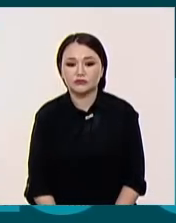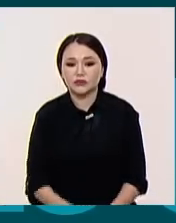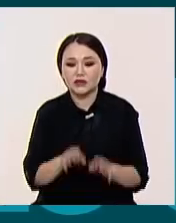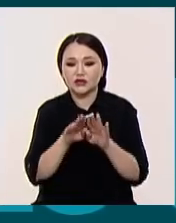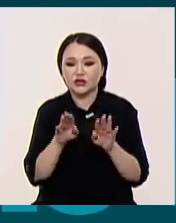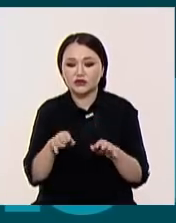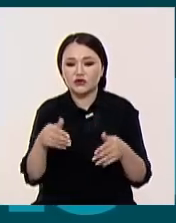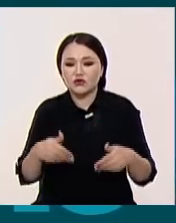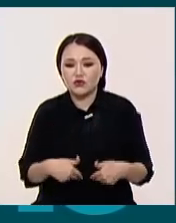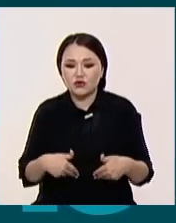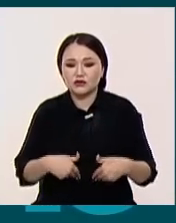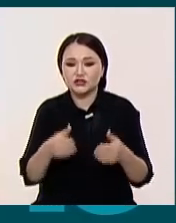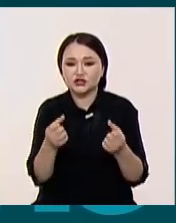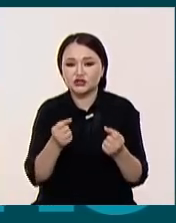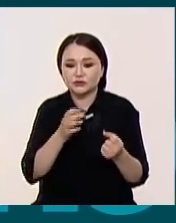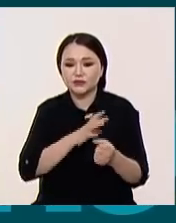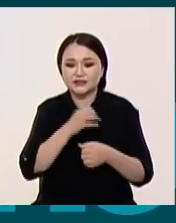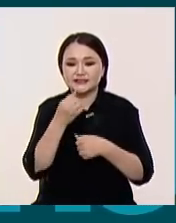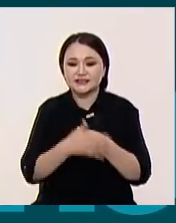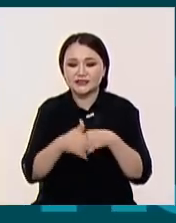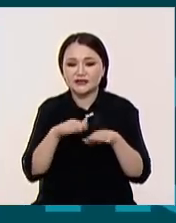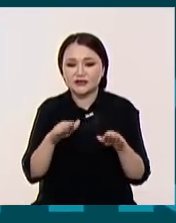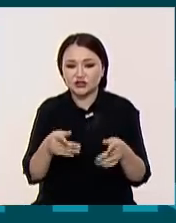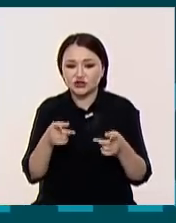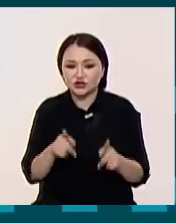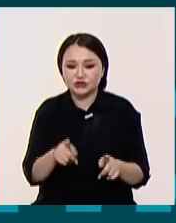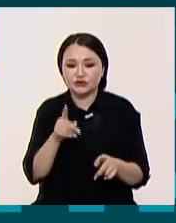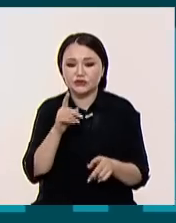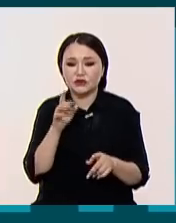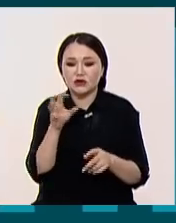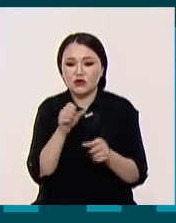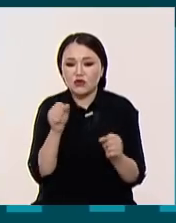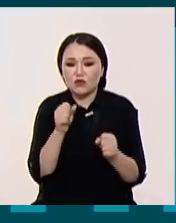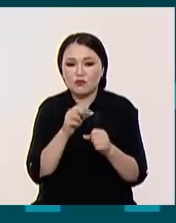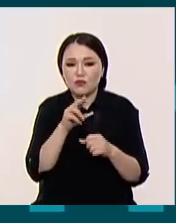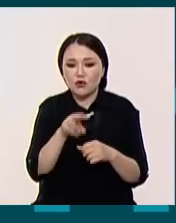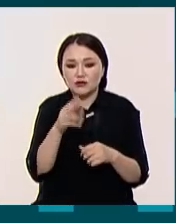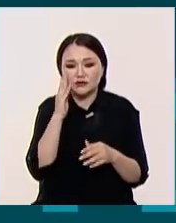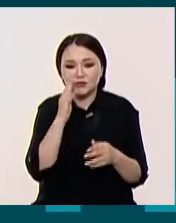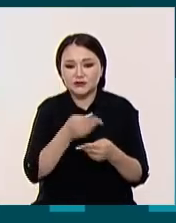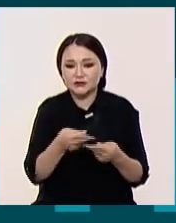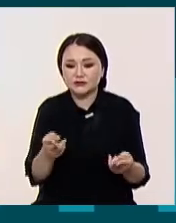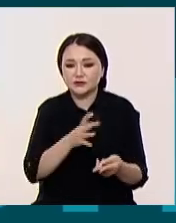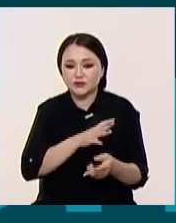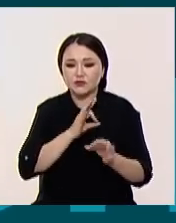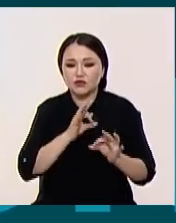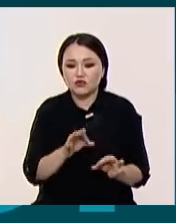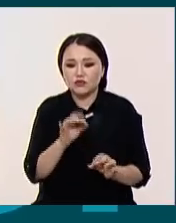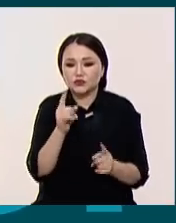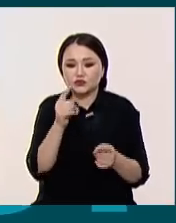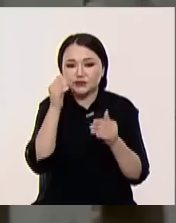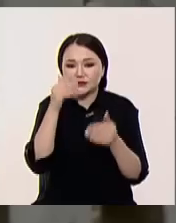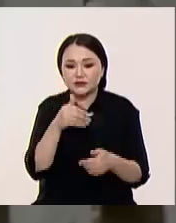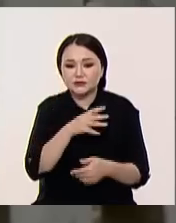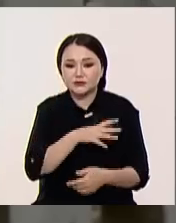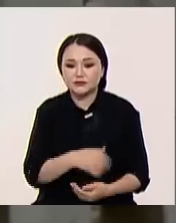Балаларды ашшалаңға ұстатты деген орталық бүлдіршіндерді шынымен де суық еден ұйықтатып келген бе? Ал бұған прокуратура неге көз жұмып